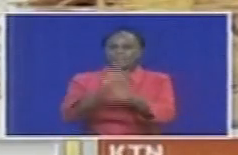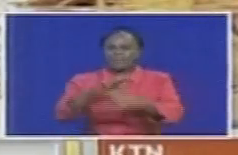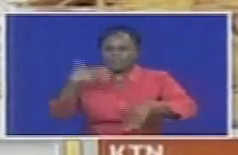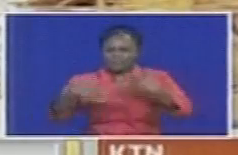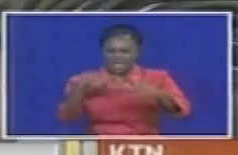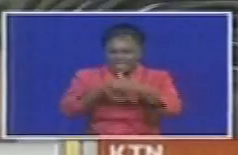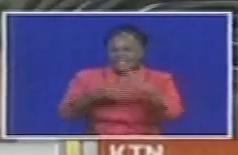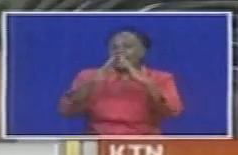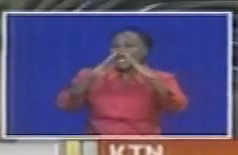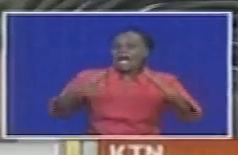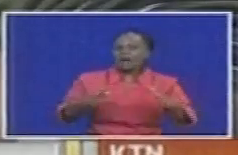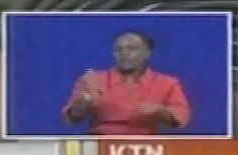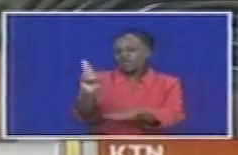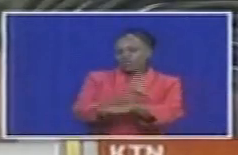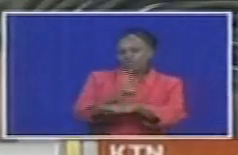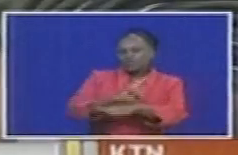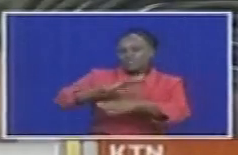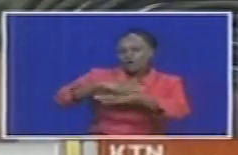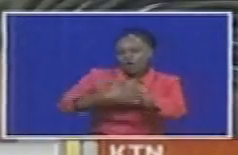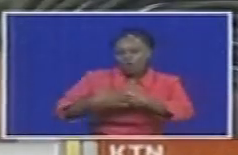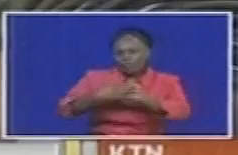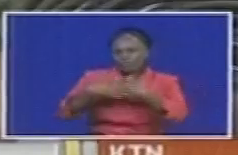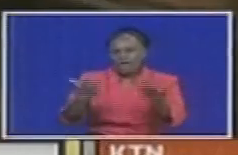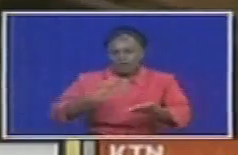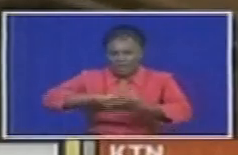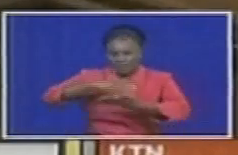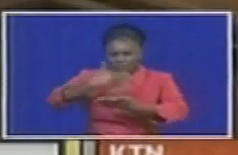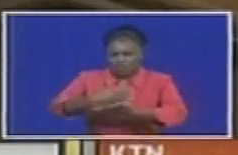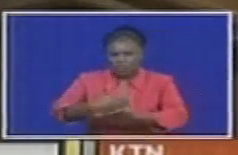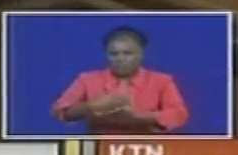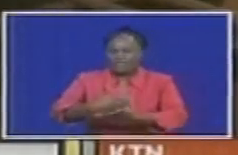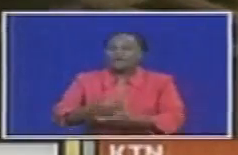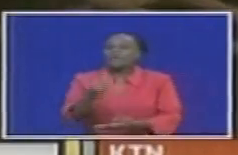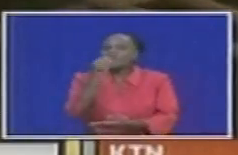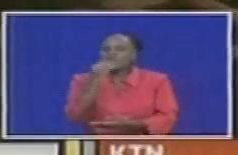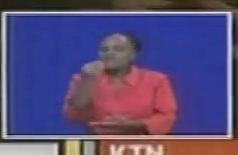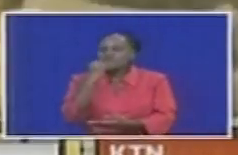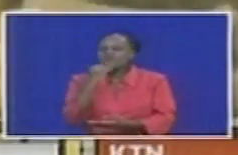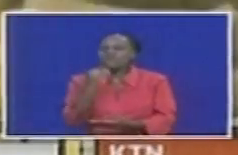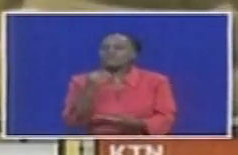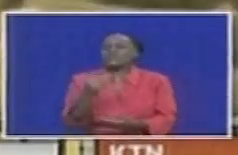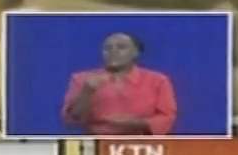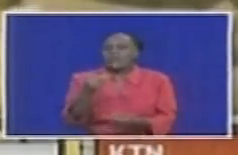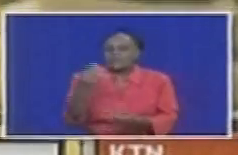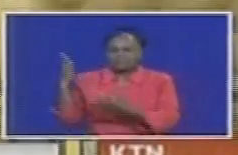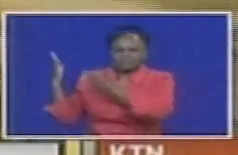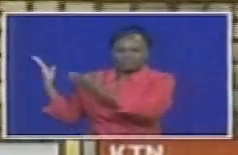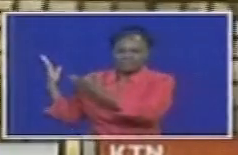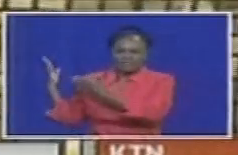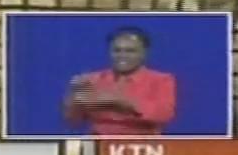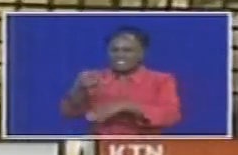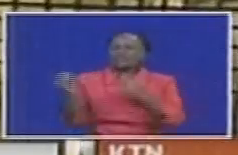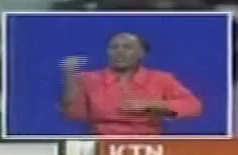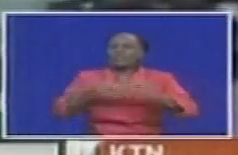ndani ya nyumba kwa kutumia tarakilishi au televisheni wakati wote. Chakula chenye kiwango kikubwa cha cholesterol pia kimeonekana